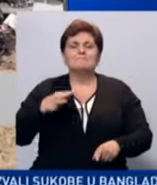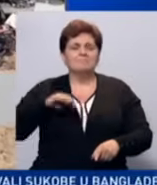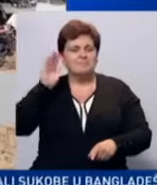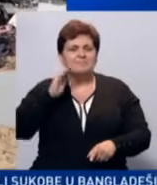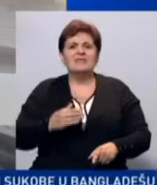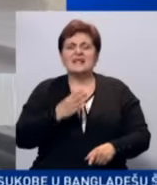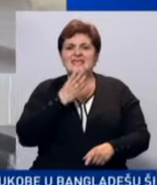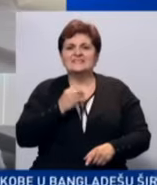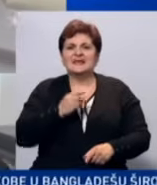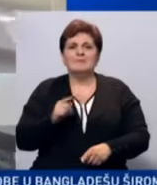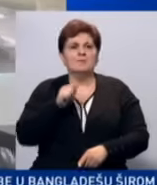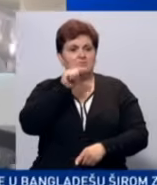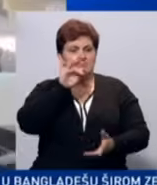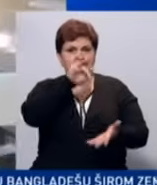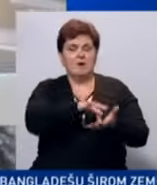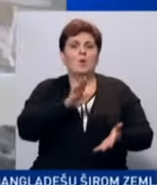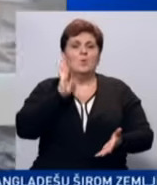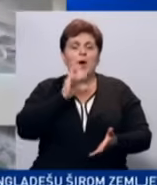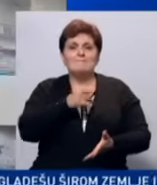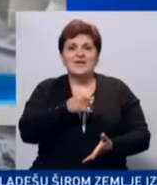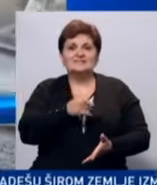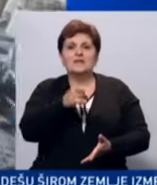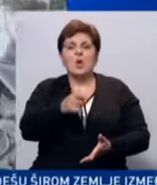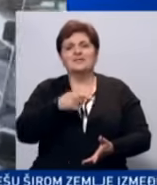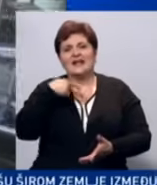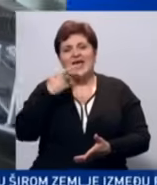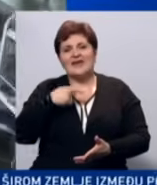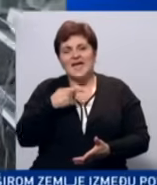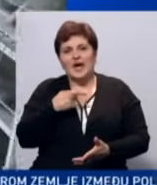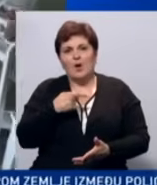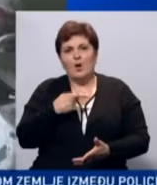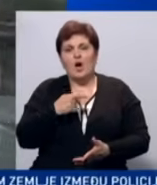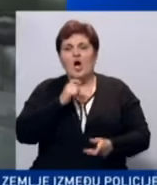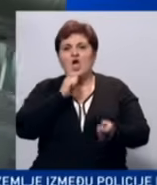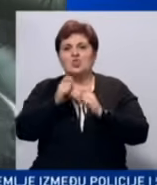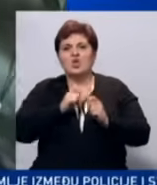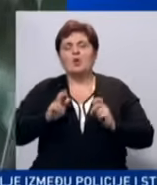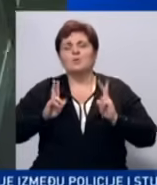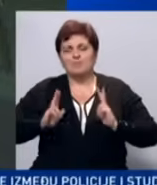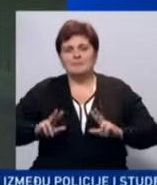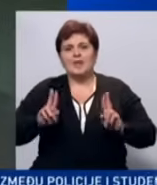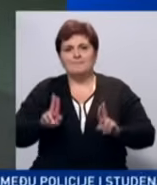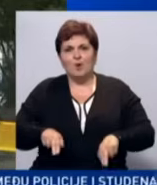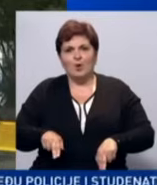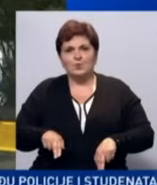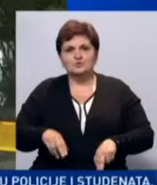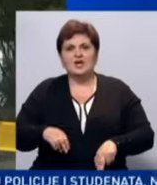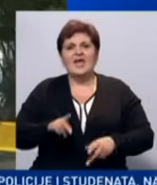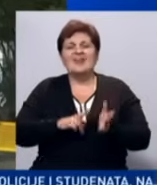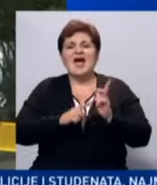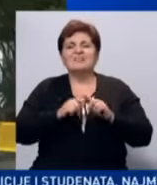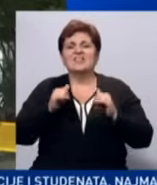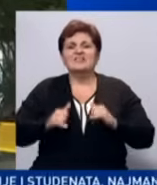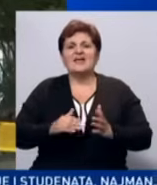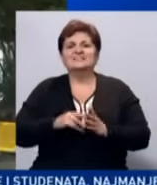Benjamin Netanjahu boravi u Sjedinjenim Američkim Državama, odakle je nagovijestio da je dogovor o primirju moguć. Netanjahu danas treba